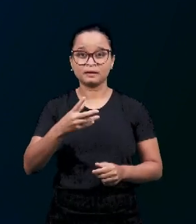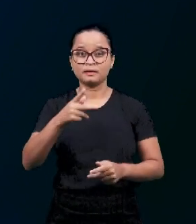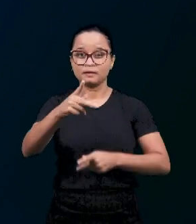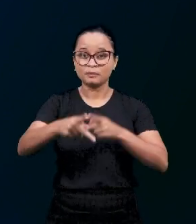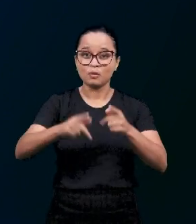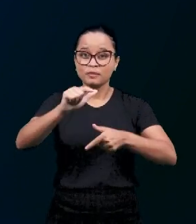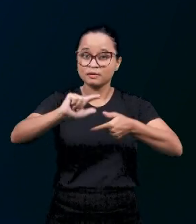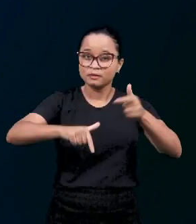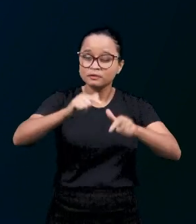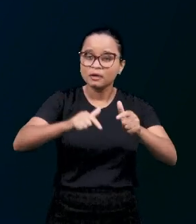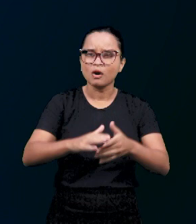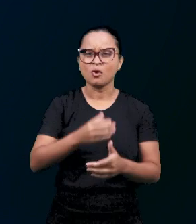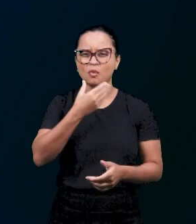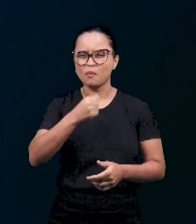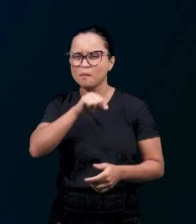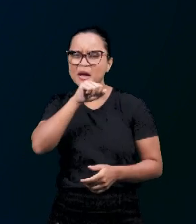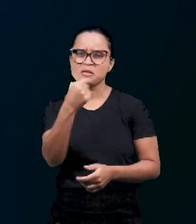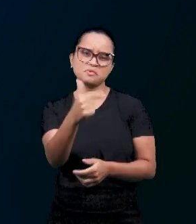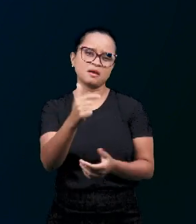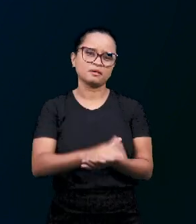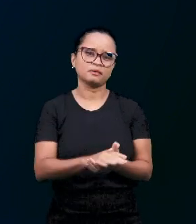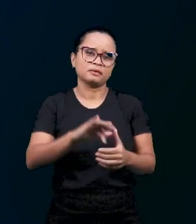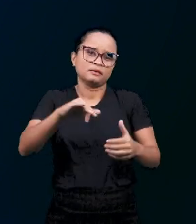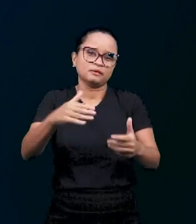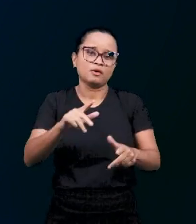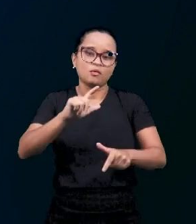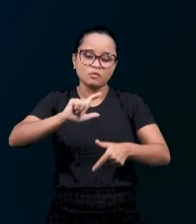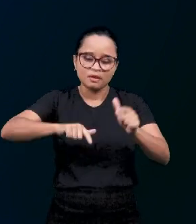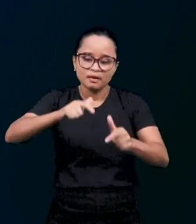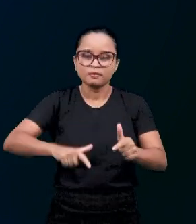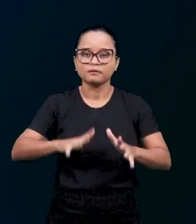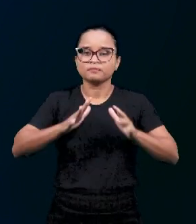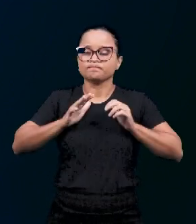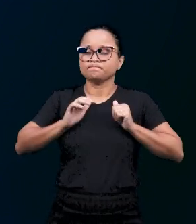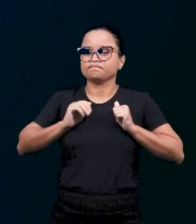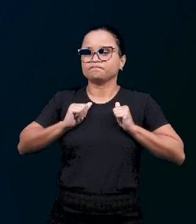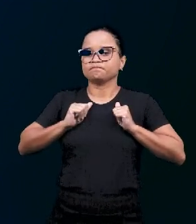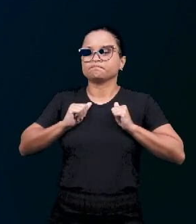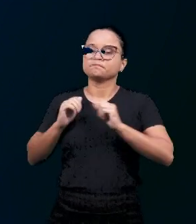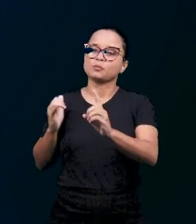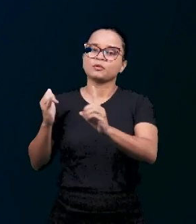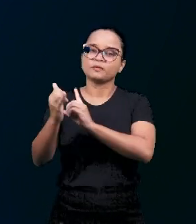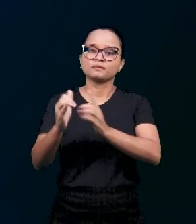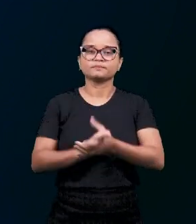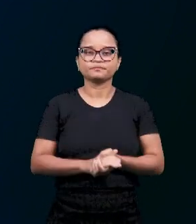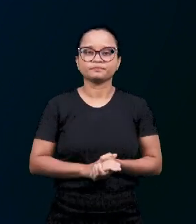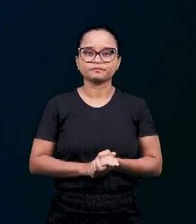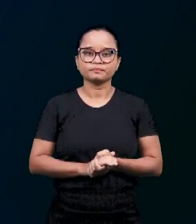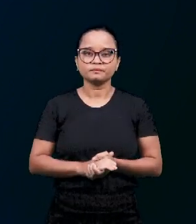plus. Israël a passé par une période de silence prophétique.